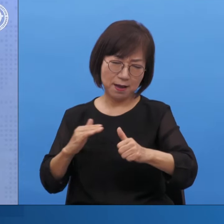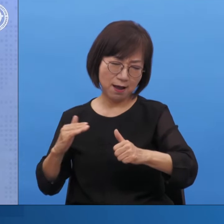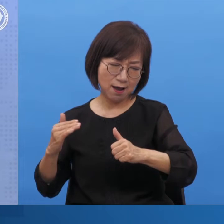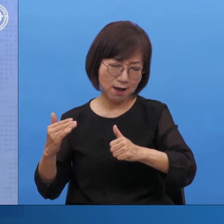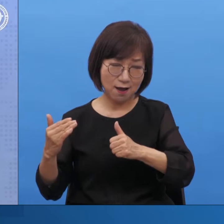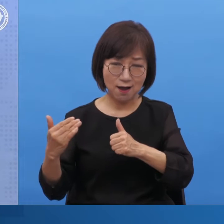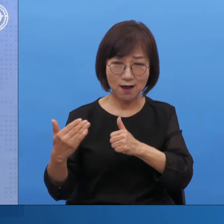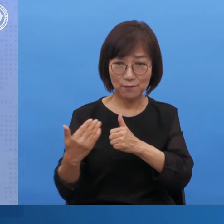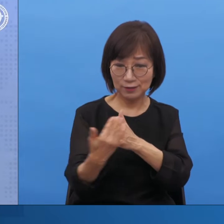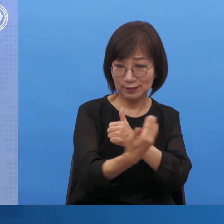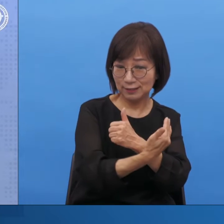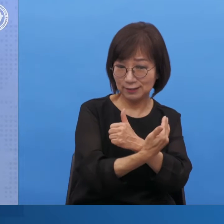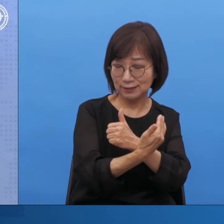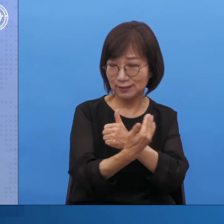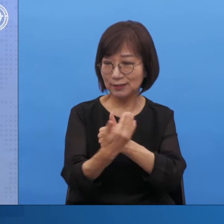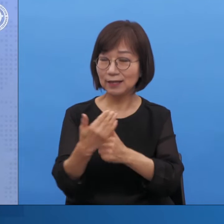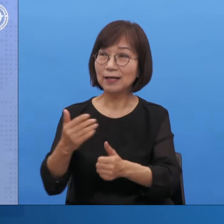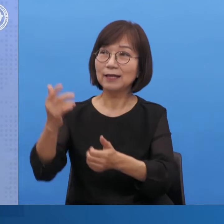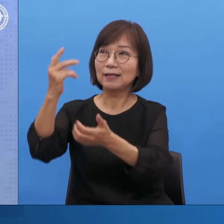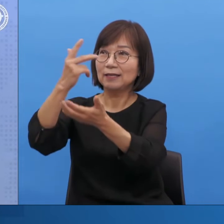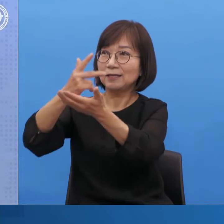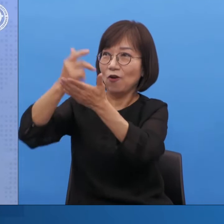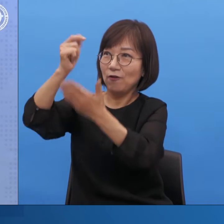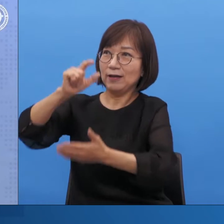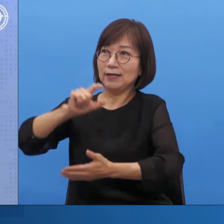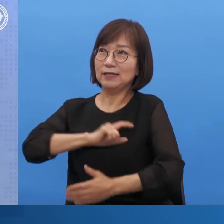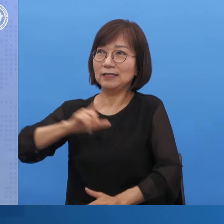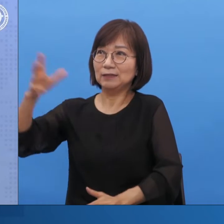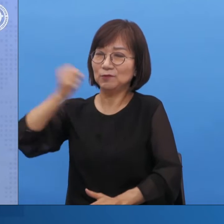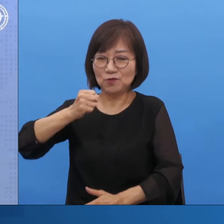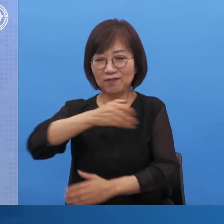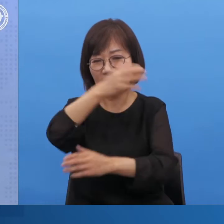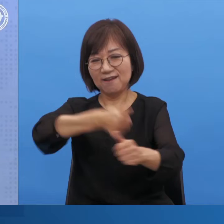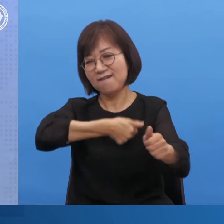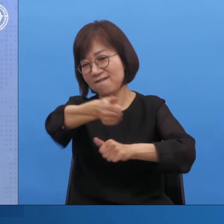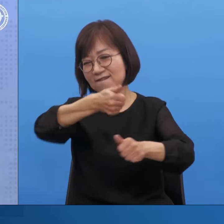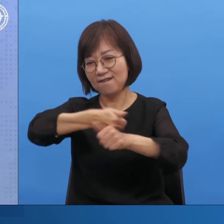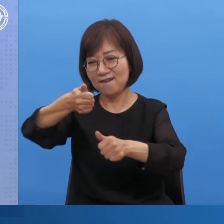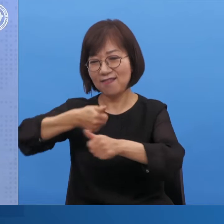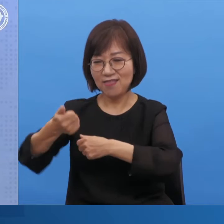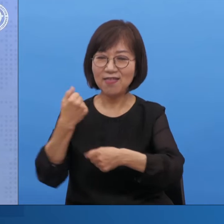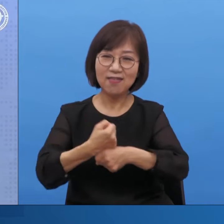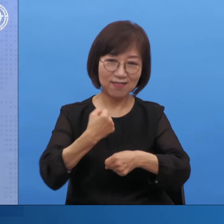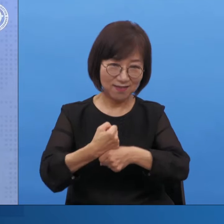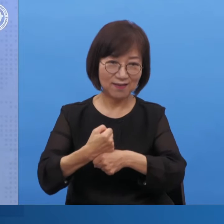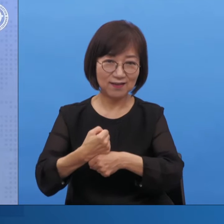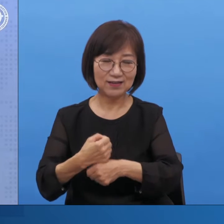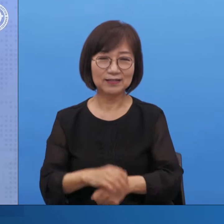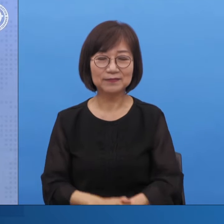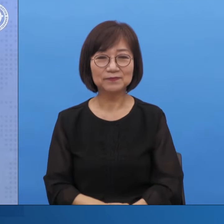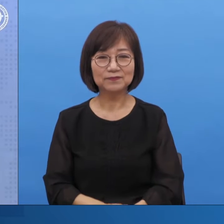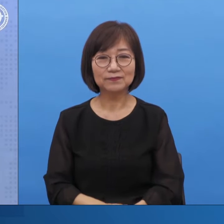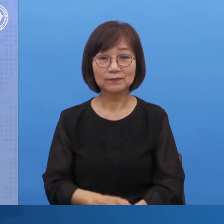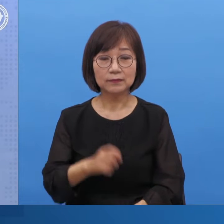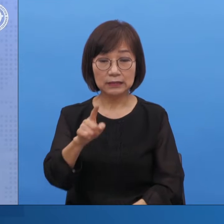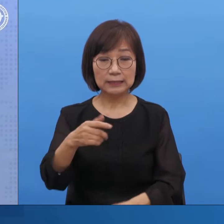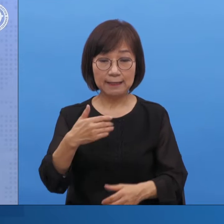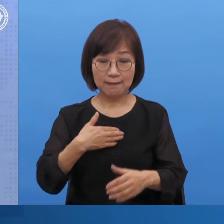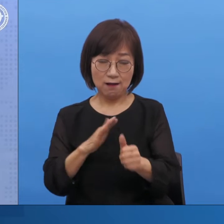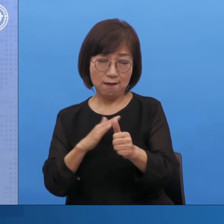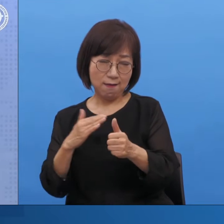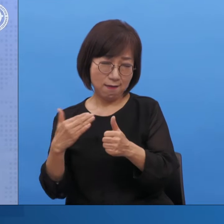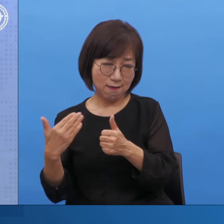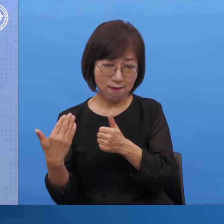여호와의 이름으로 그들을 끊으리로다. All nations surrounded me. In the name of the Lord, I cut them off. 그들이 나를